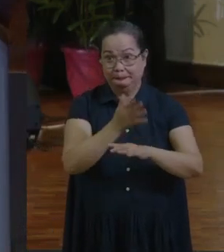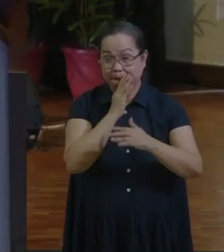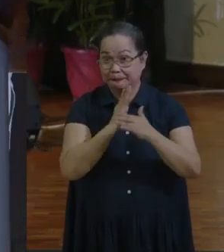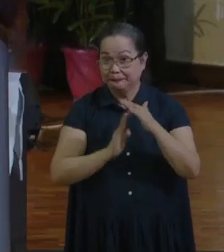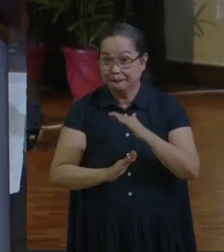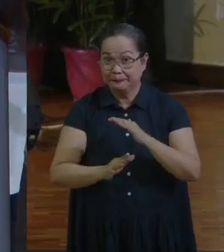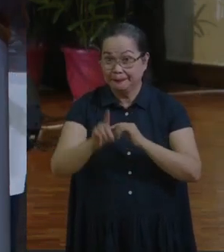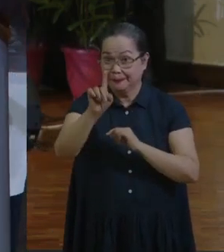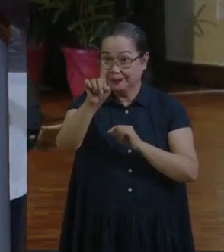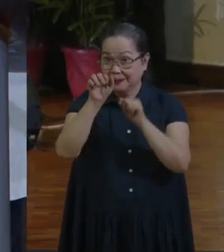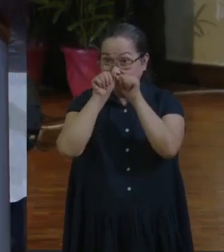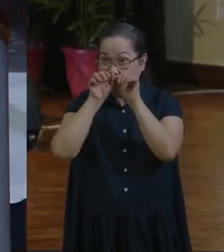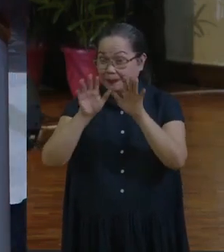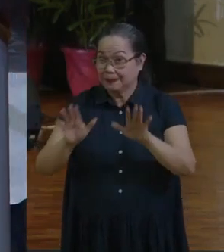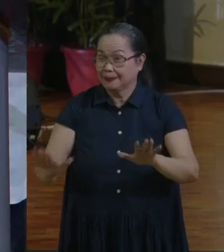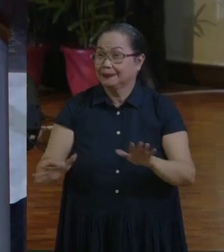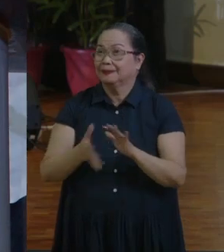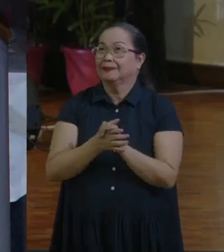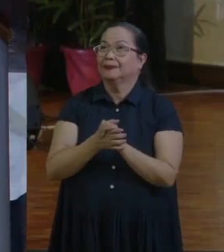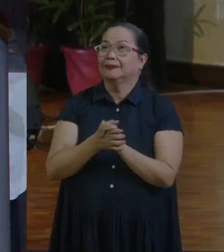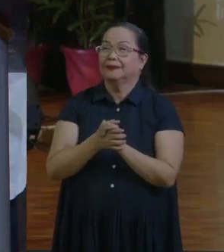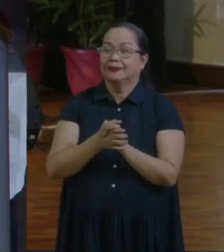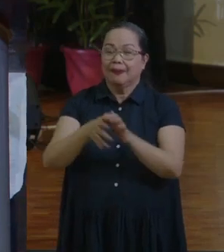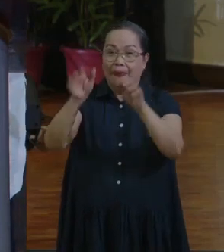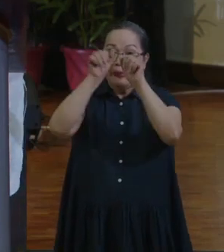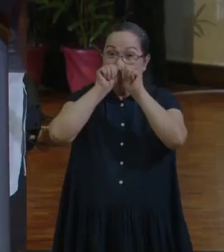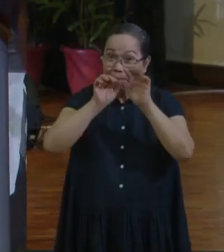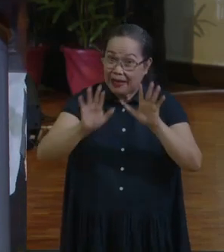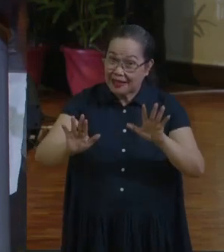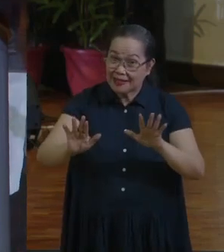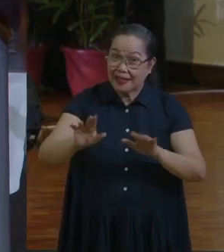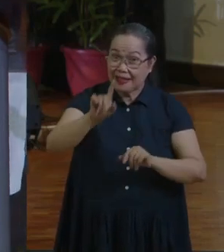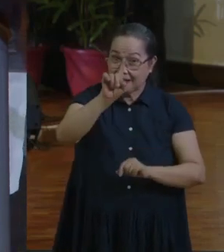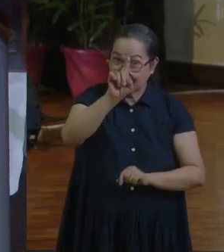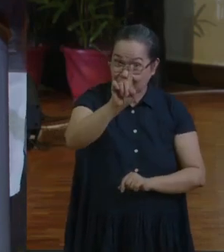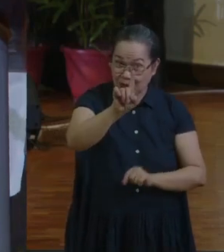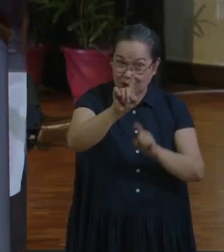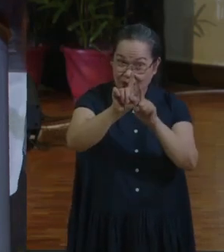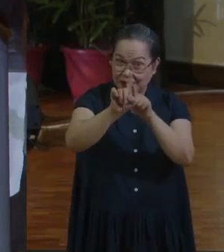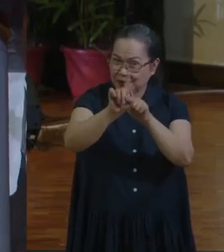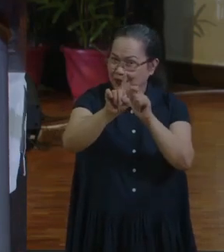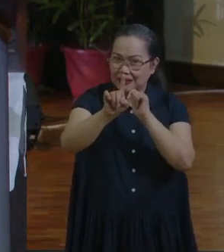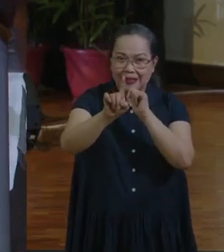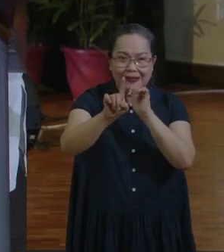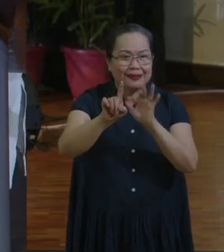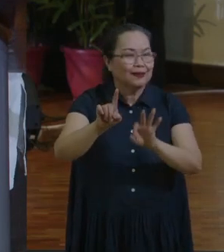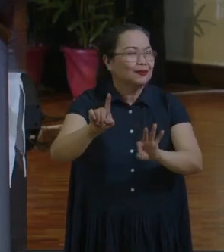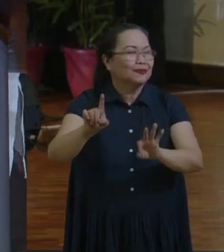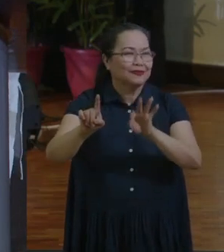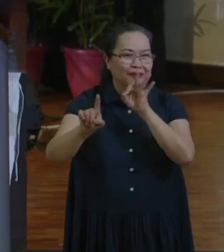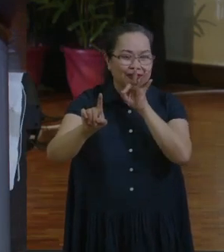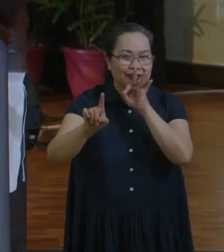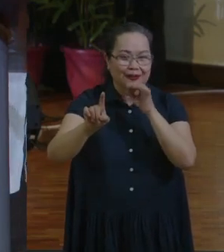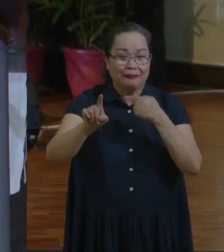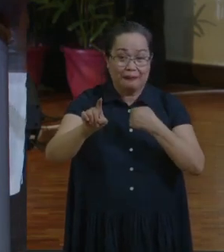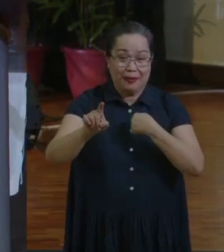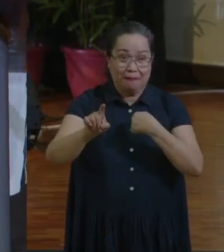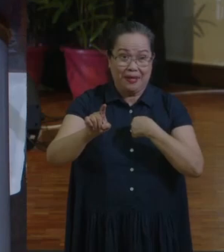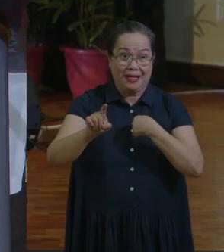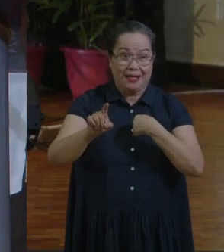pagpapala. Basahin natin. And blessed is the one who is not offended by me.